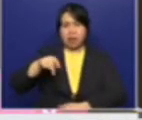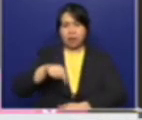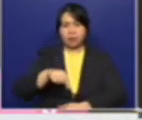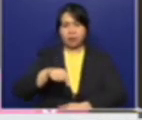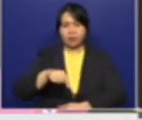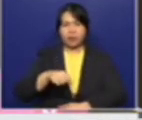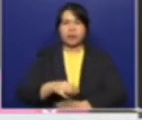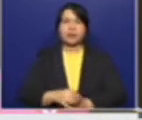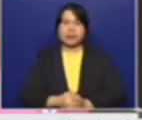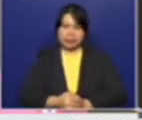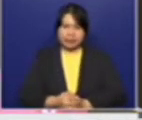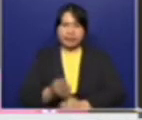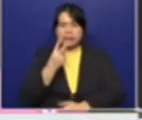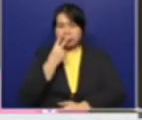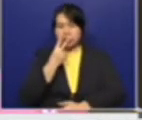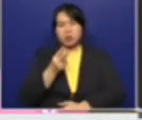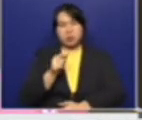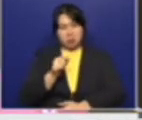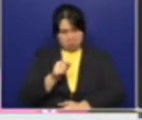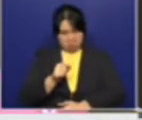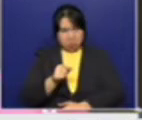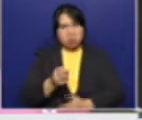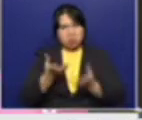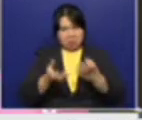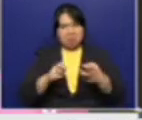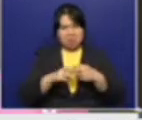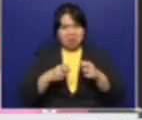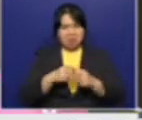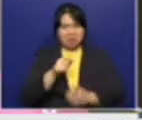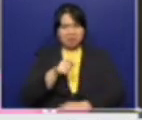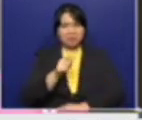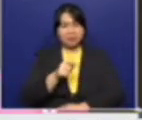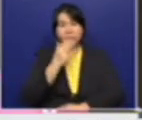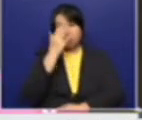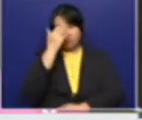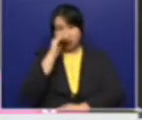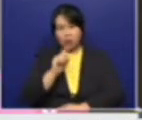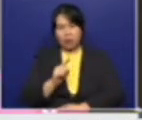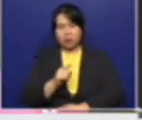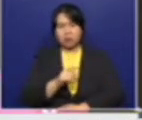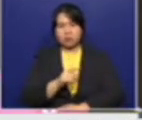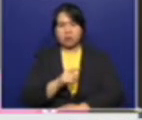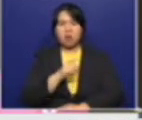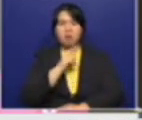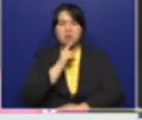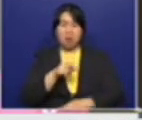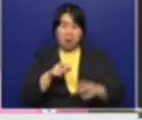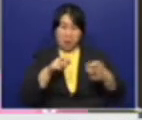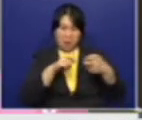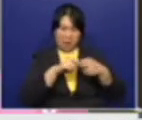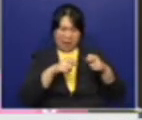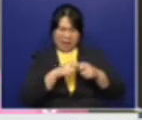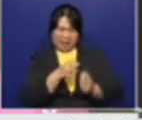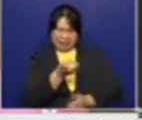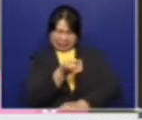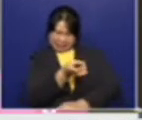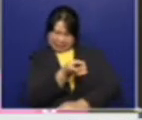เราเห็นว่าเป็นปัญหาสำคัญยิ่งเพราะเราไม่อยากเห็นน้ำผึ้งหย